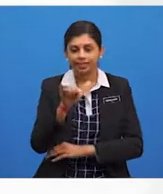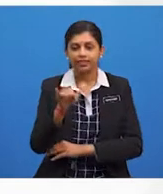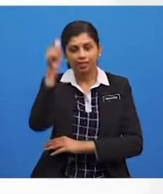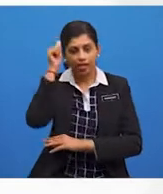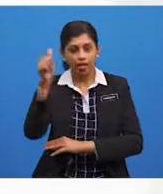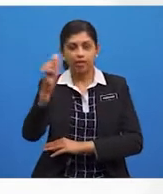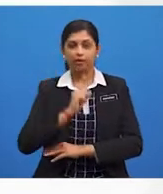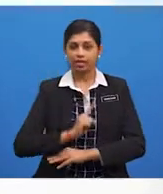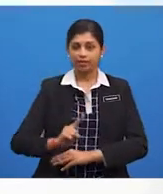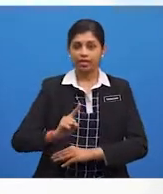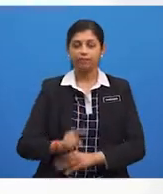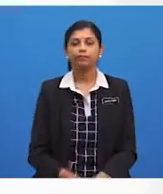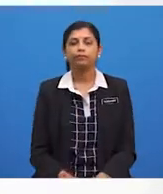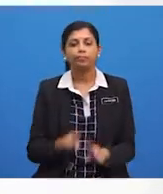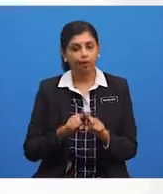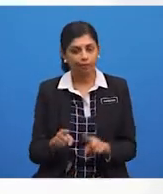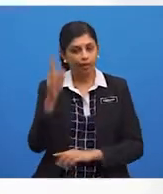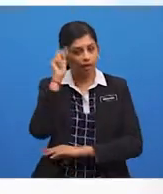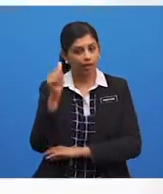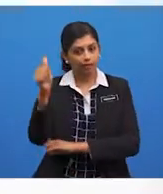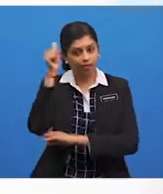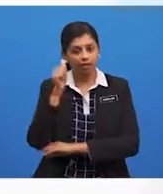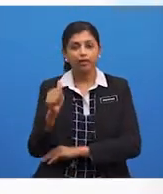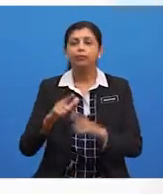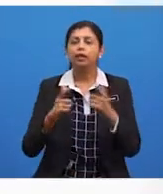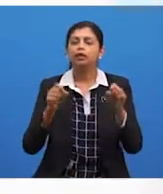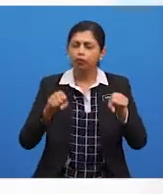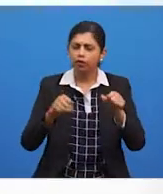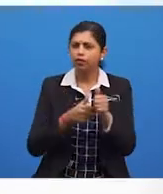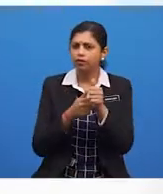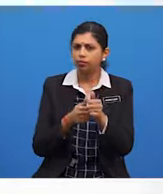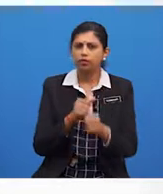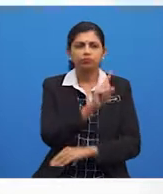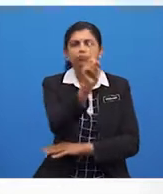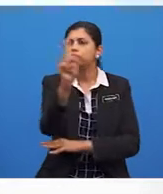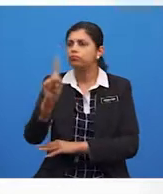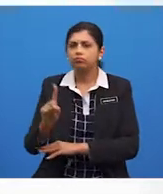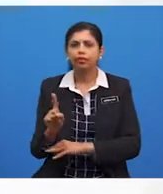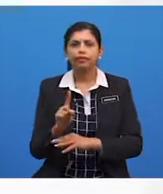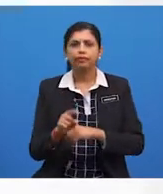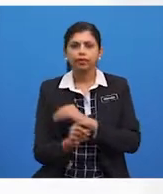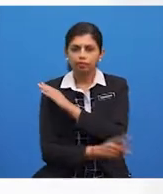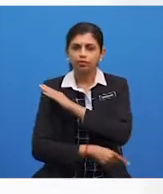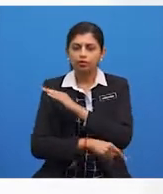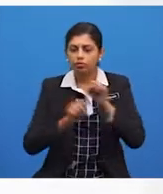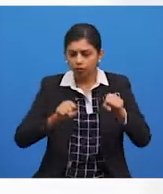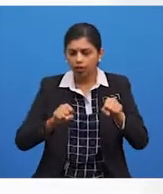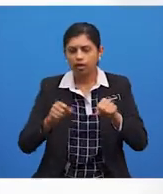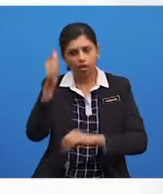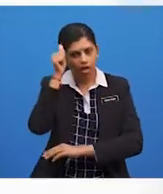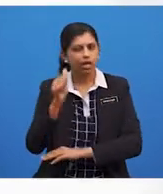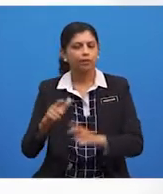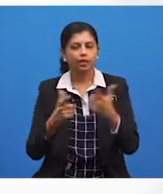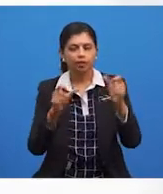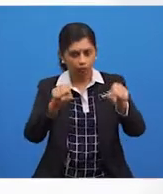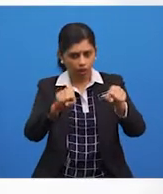persekutuan, tetapi agama-agama lain boleh diamalkan di mana-mana bahagian persekutuan.